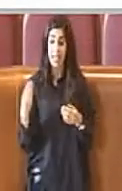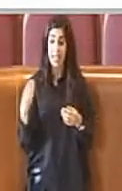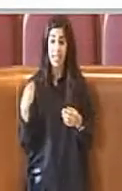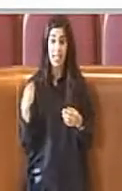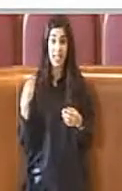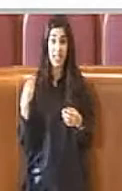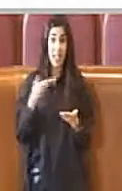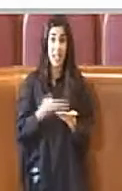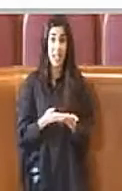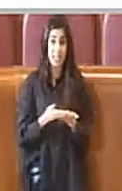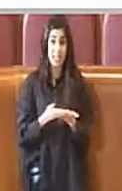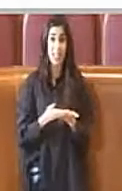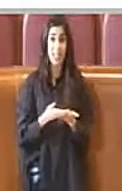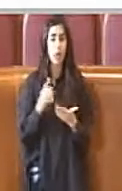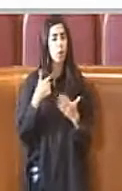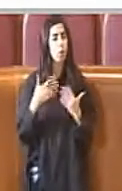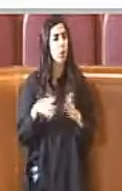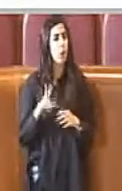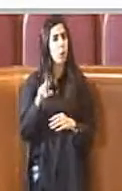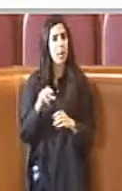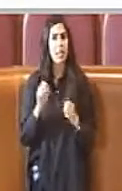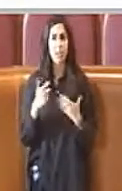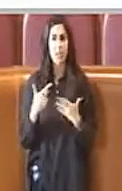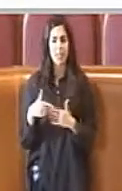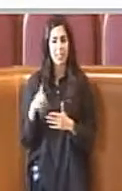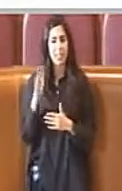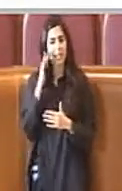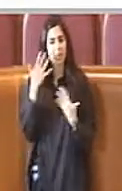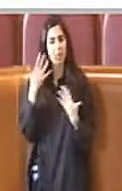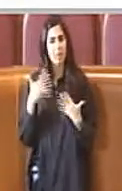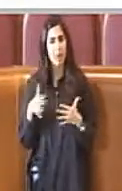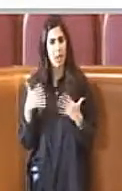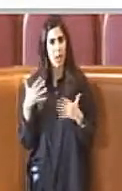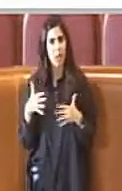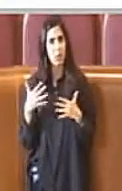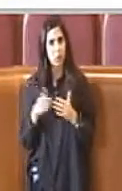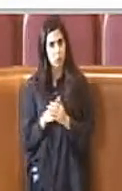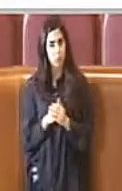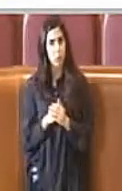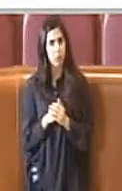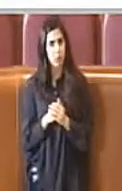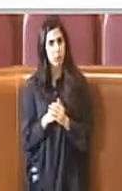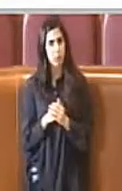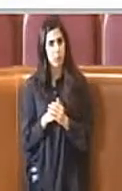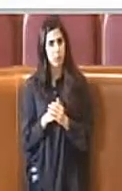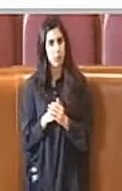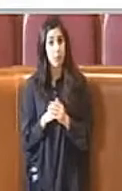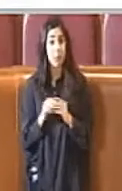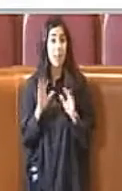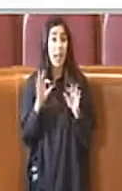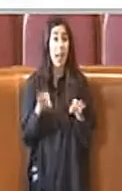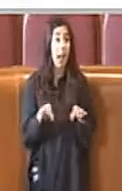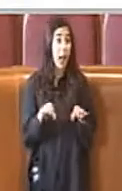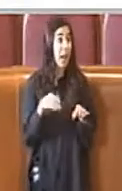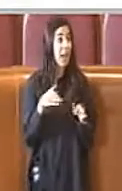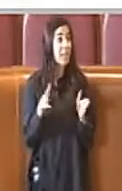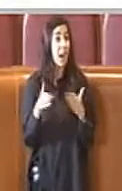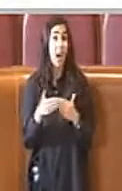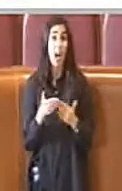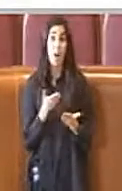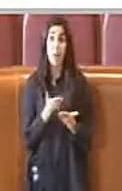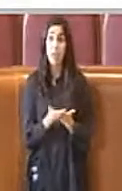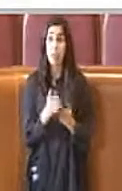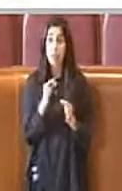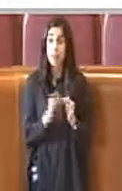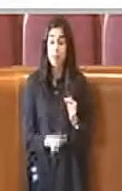sicuramente già dal 2017 e semplicemente non è arrivata prima in aula perché si è voluto portarla in